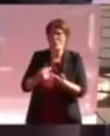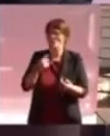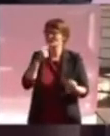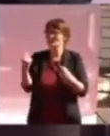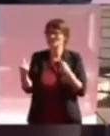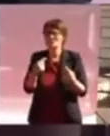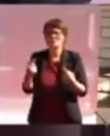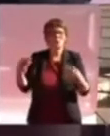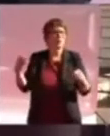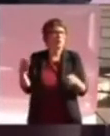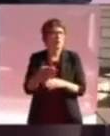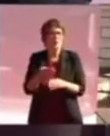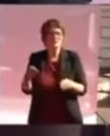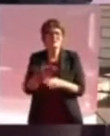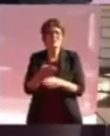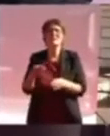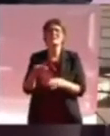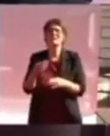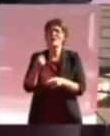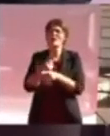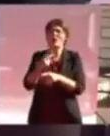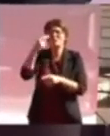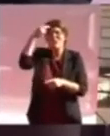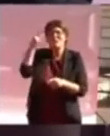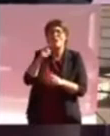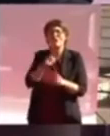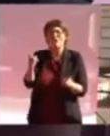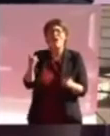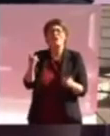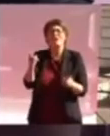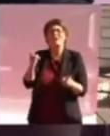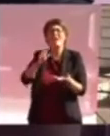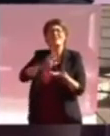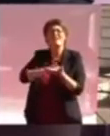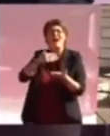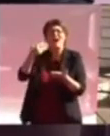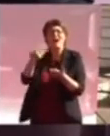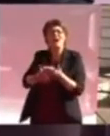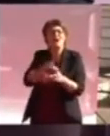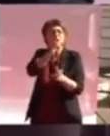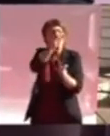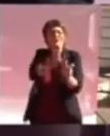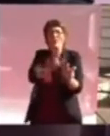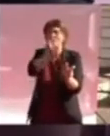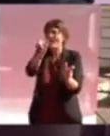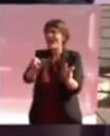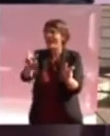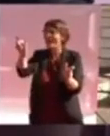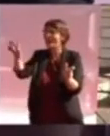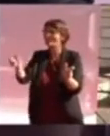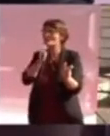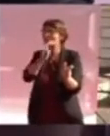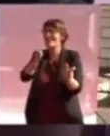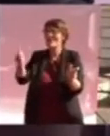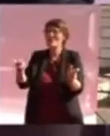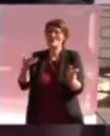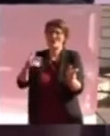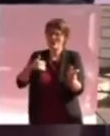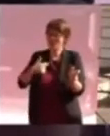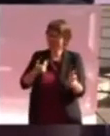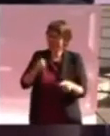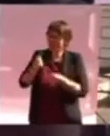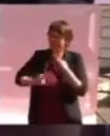altro il vero valore della persona non possiamo più essere considerati i numeri come se fossimo